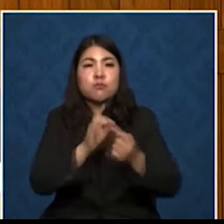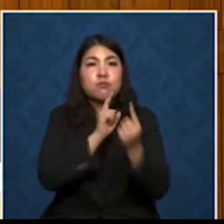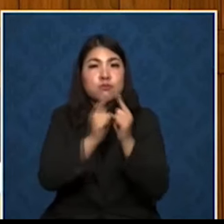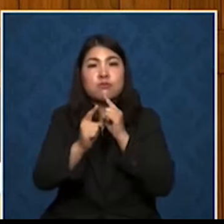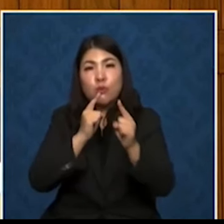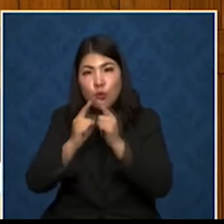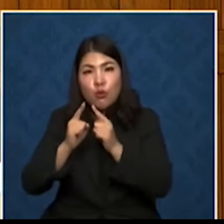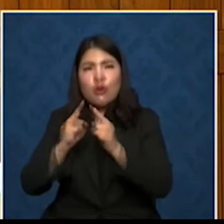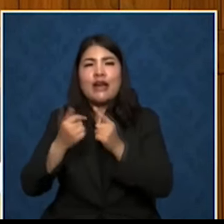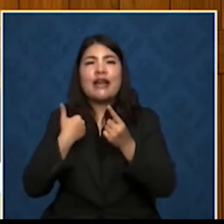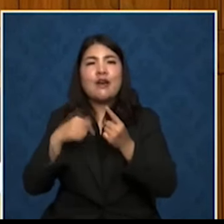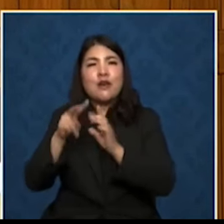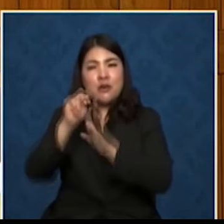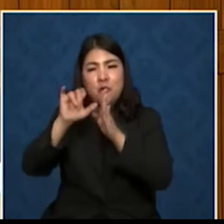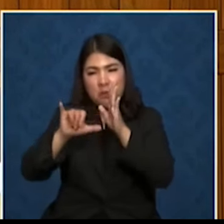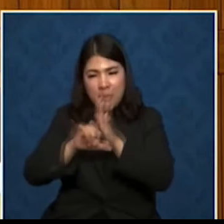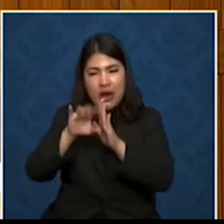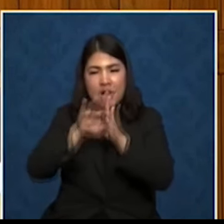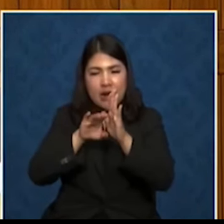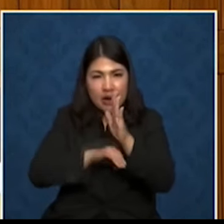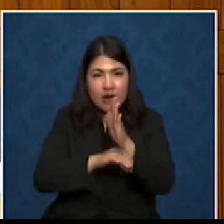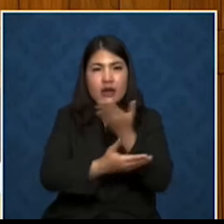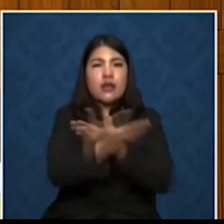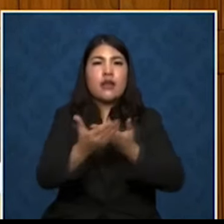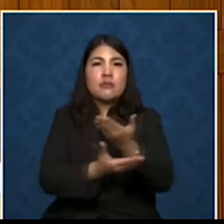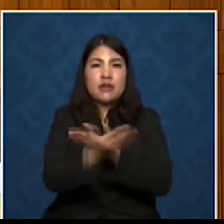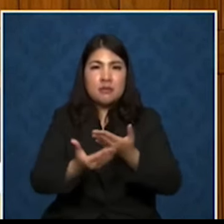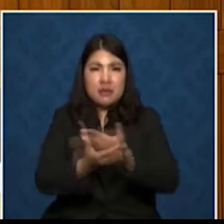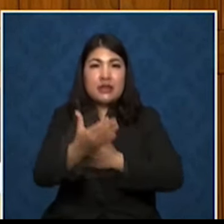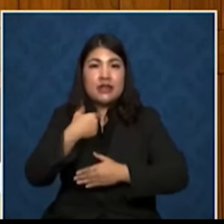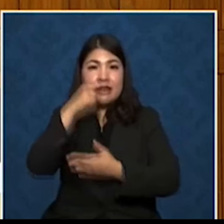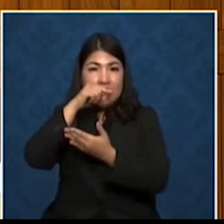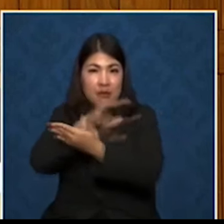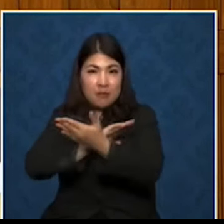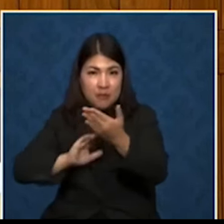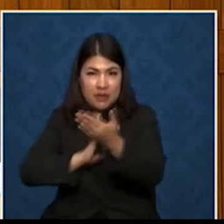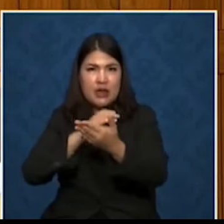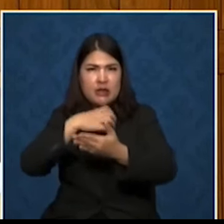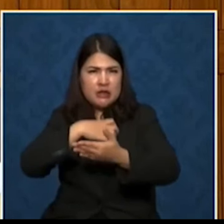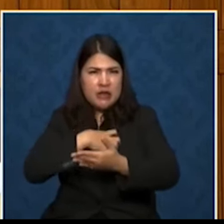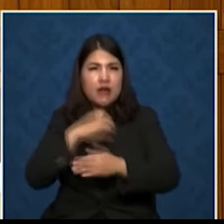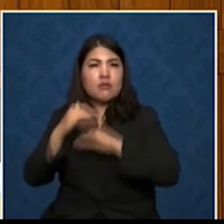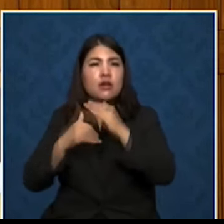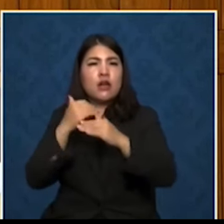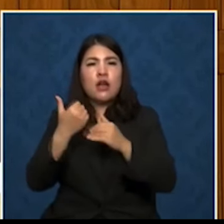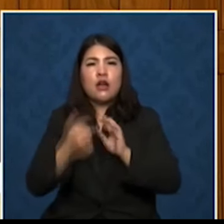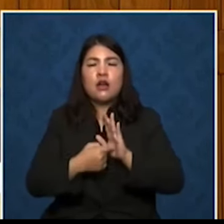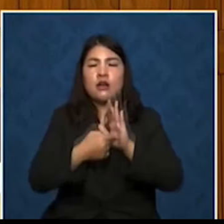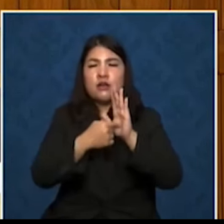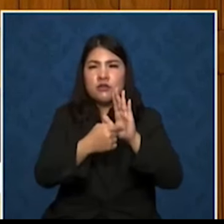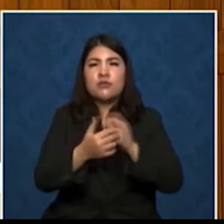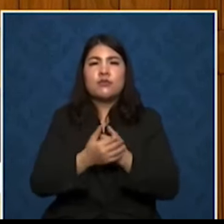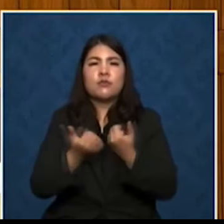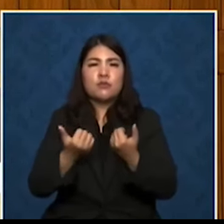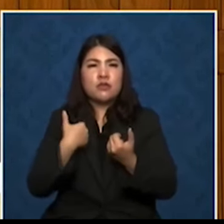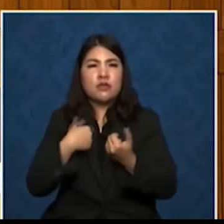แก Sizeนโยบายซ่กและกันเพื่ที่จะให้ปเทศไยมตวตัในเวยทีโลกไม่วจะเป็เรื่องของ World Economic Forumอง